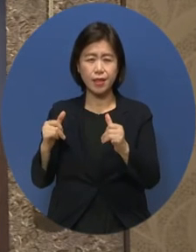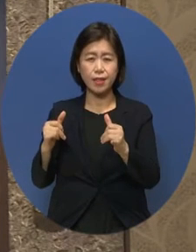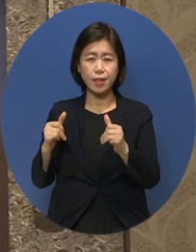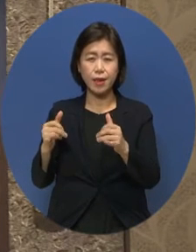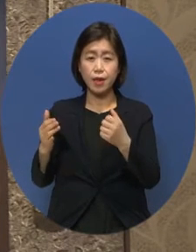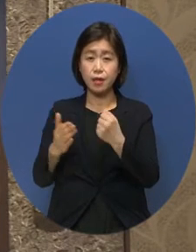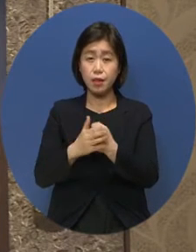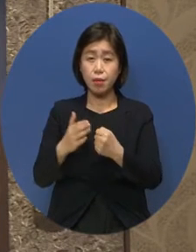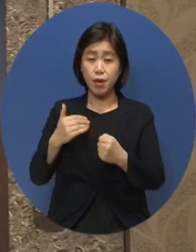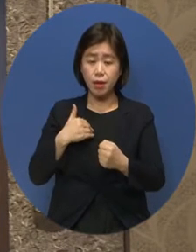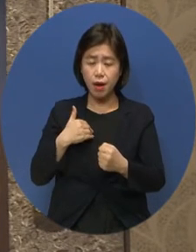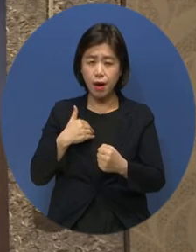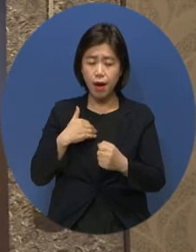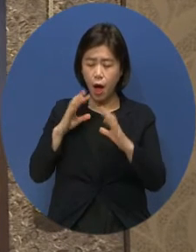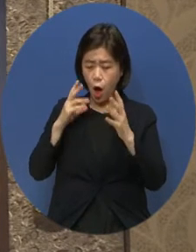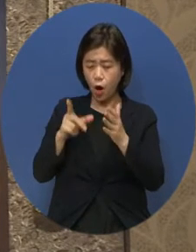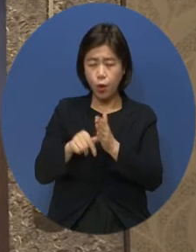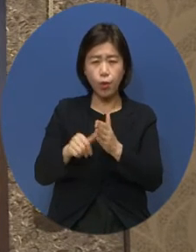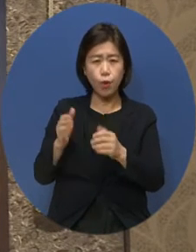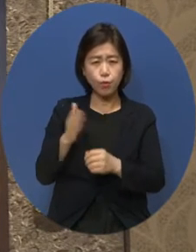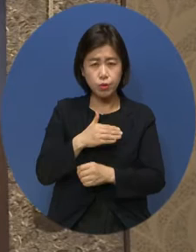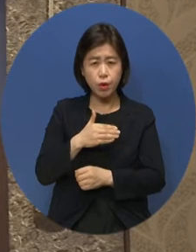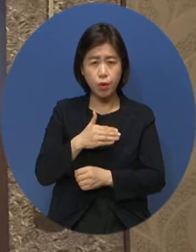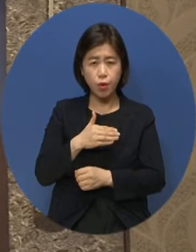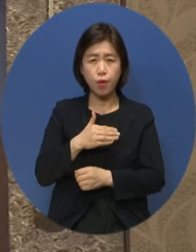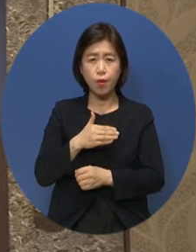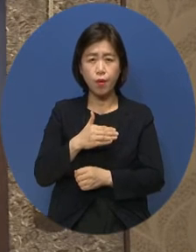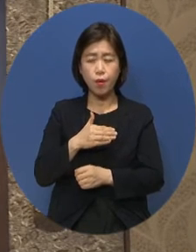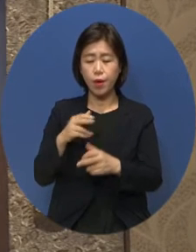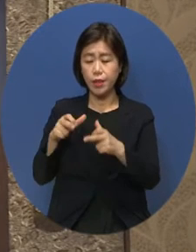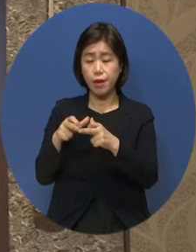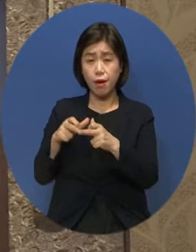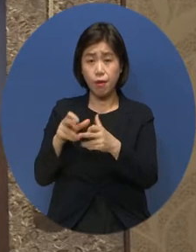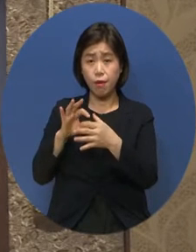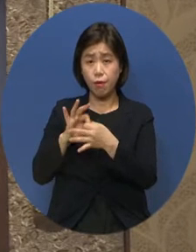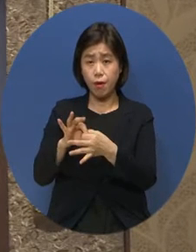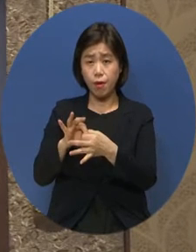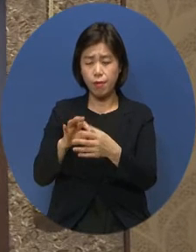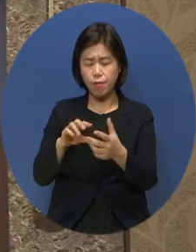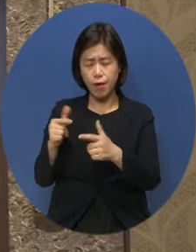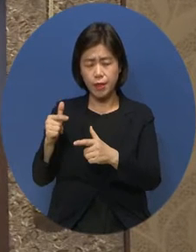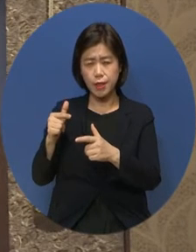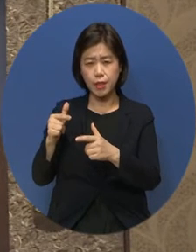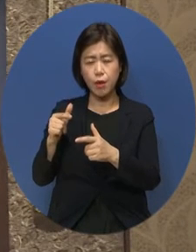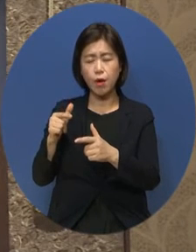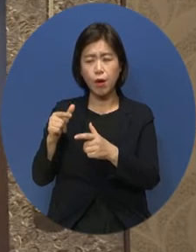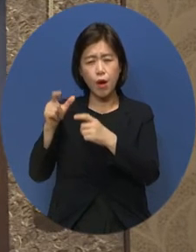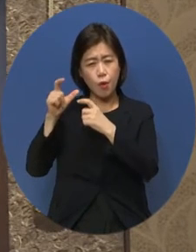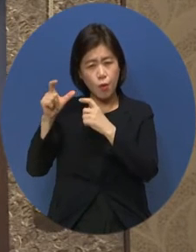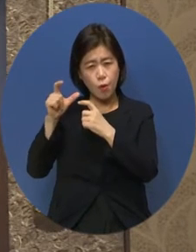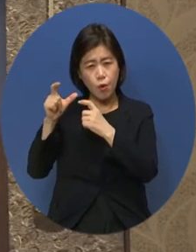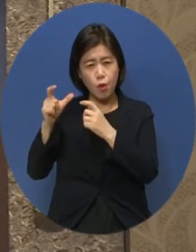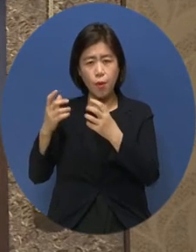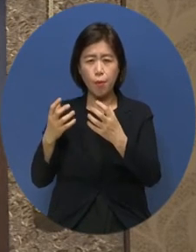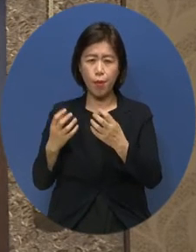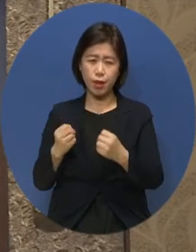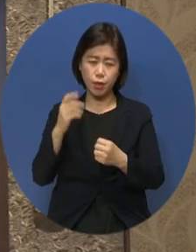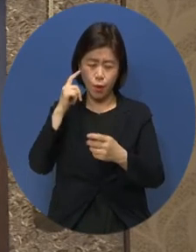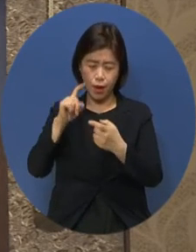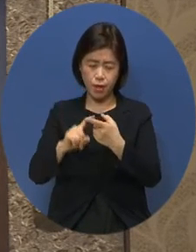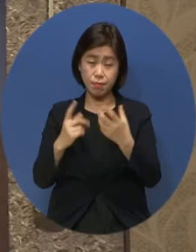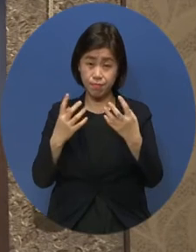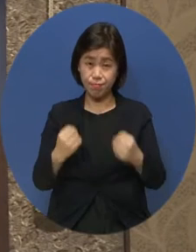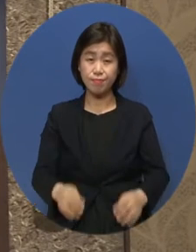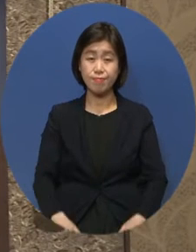장애인 문제 에 남다른 고민과 아 이렇게 또 관심이 많으며 깼어 그렇게 예 그랬었죠